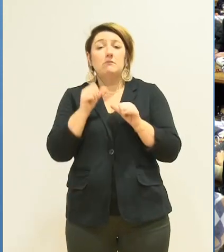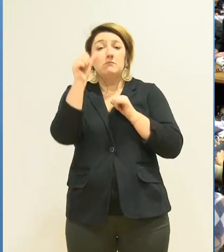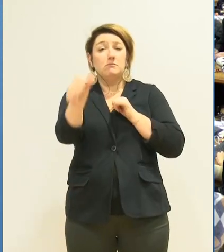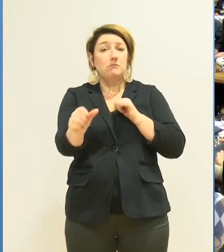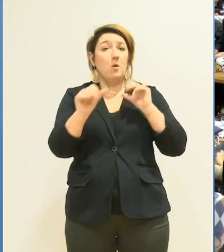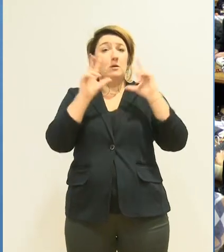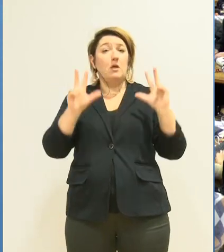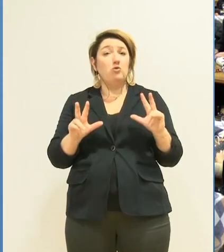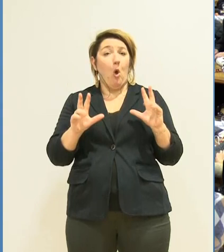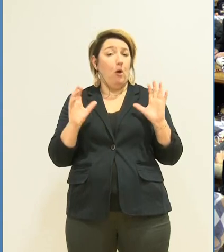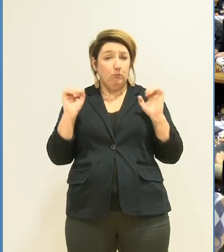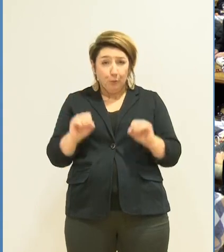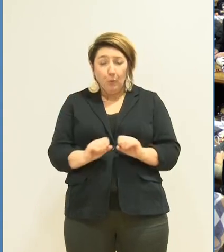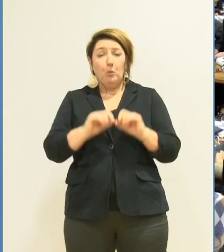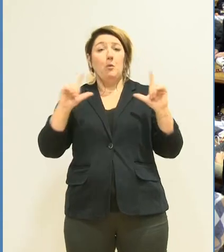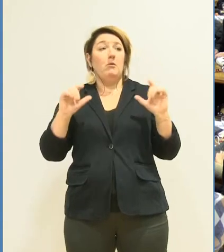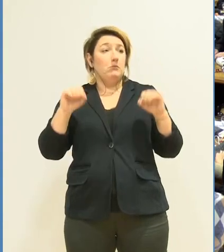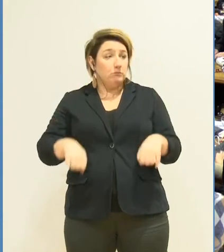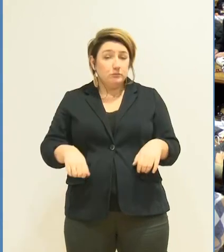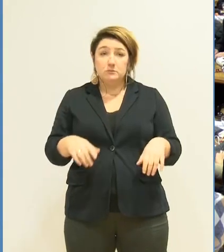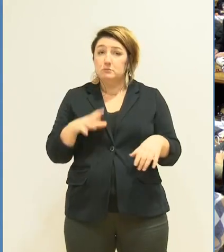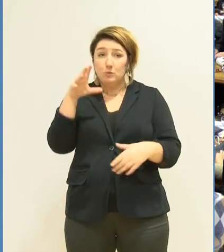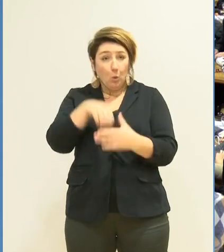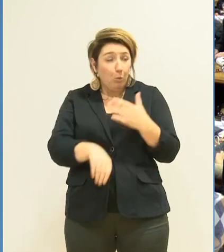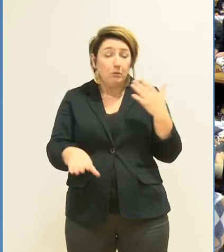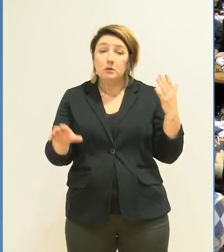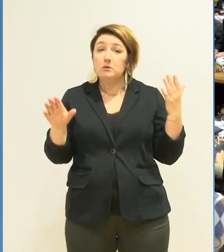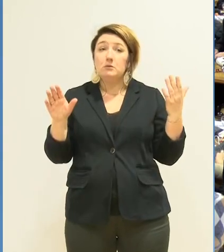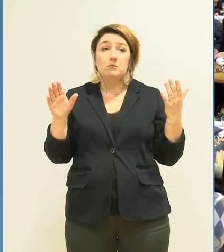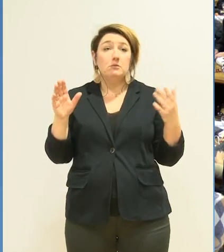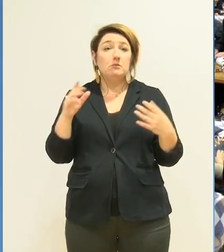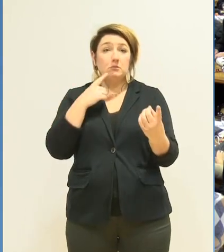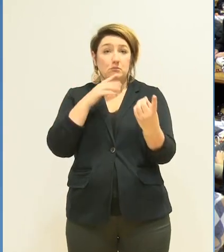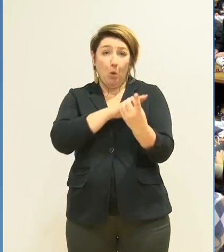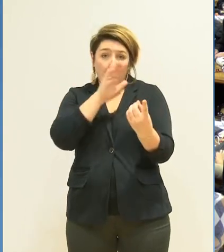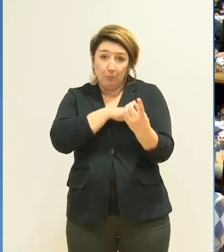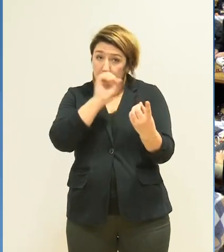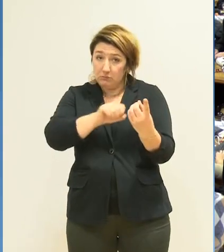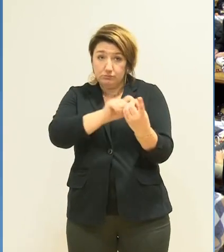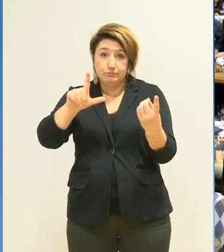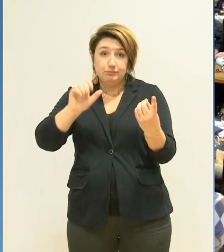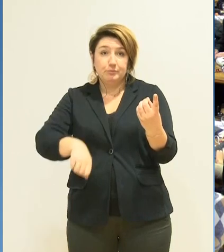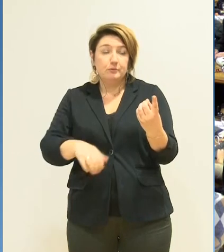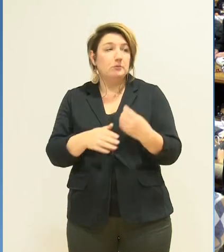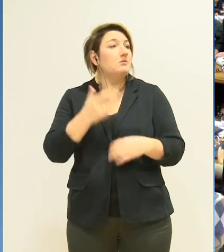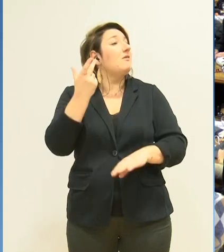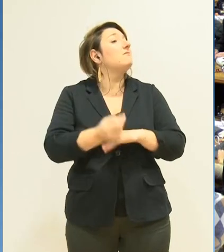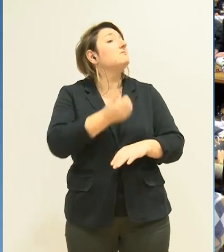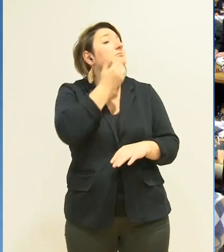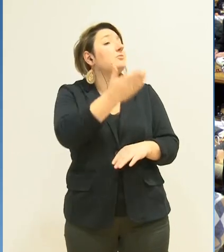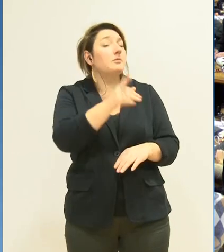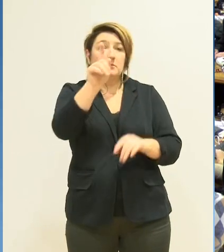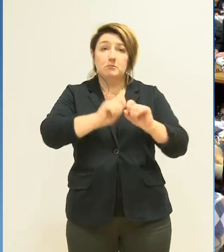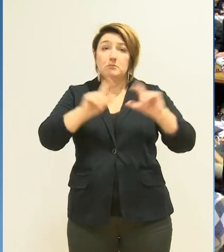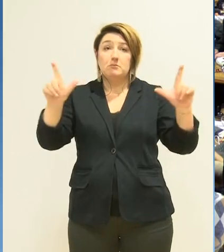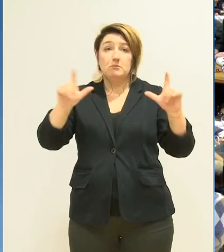externe c'est même possible depuis un depuis un téléphone portable et et vous pouvez tout à fait y